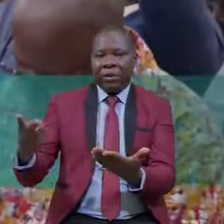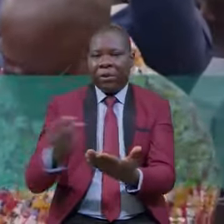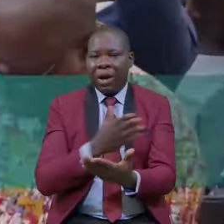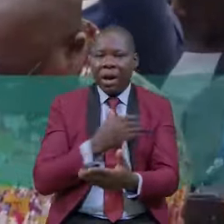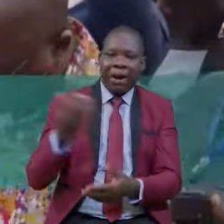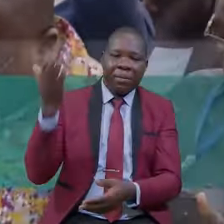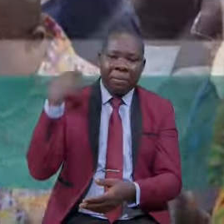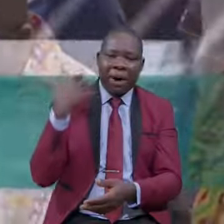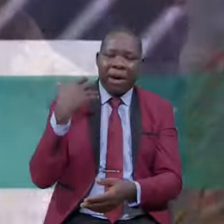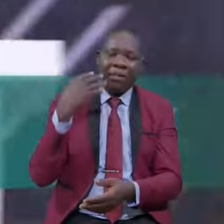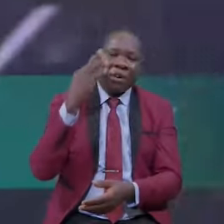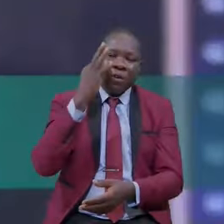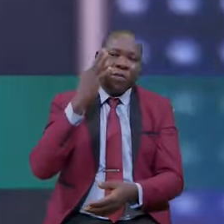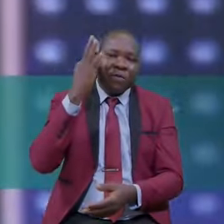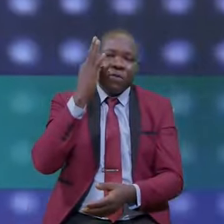et